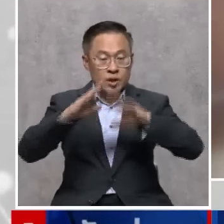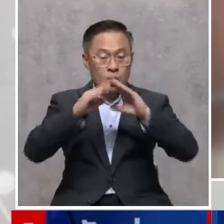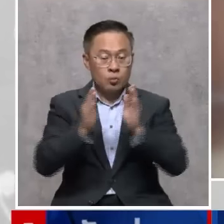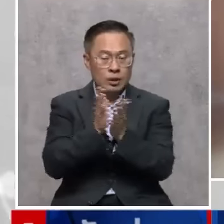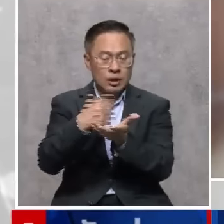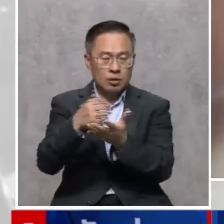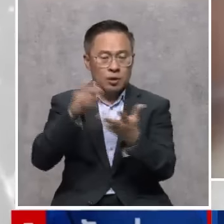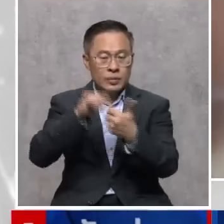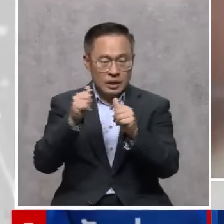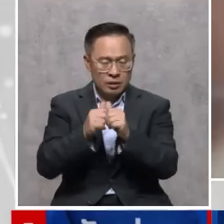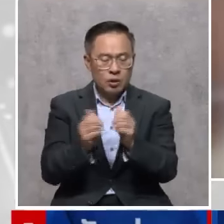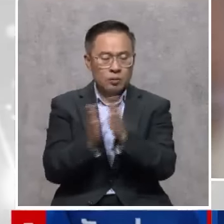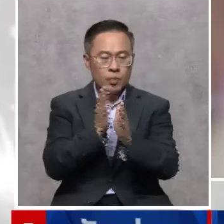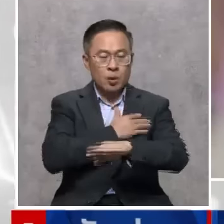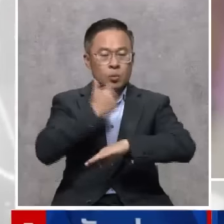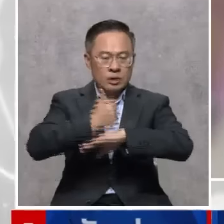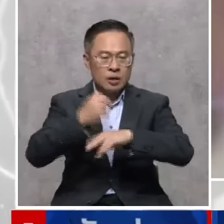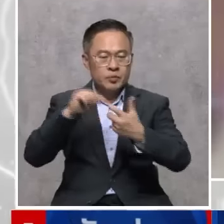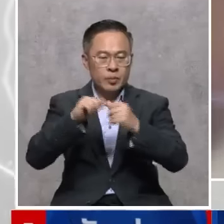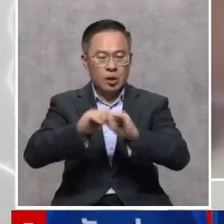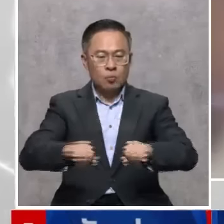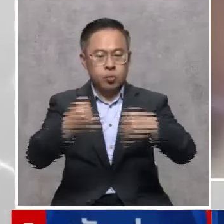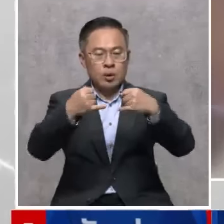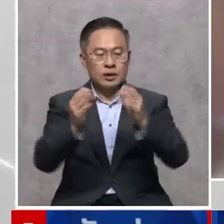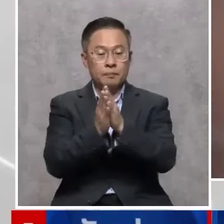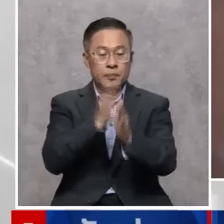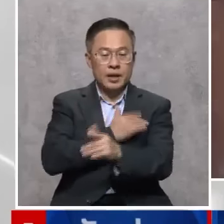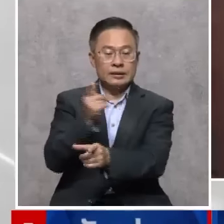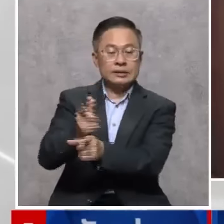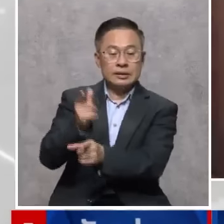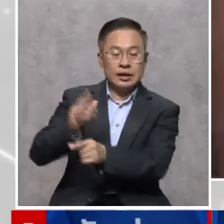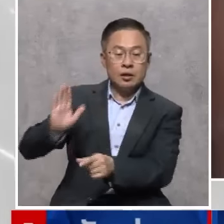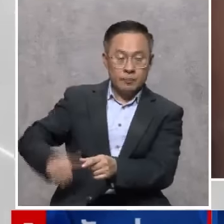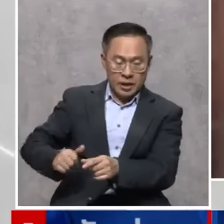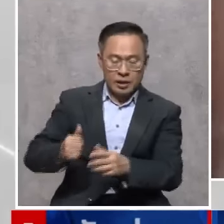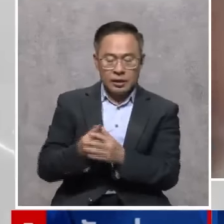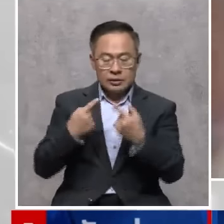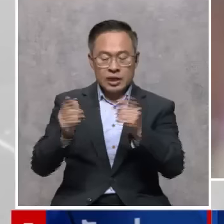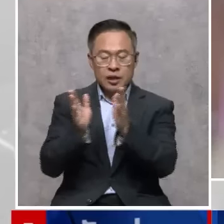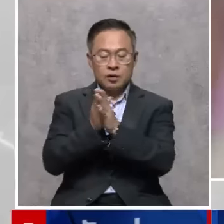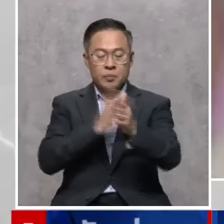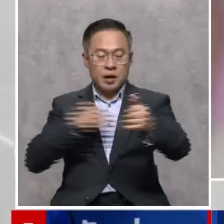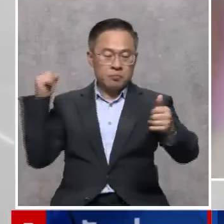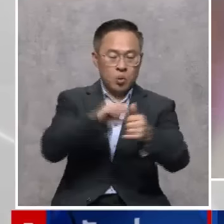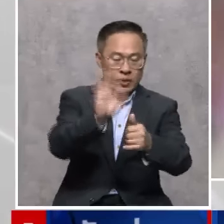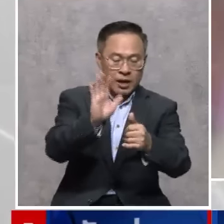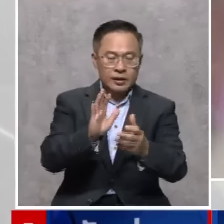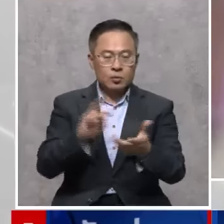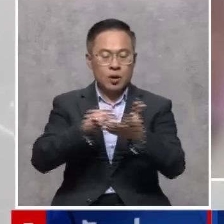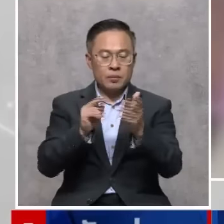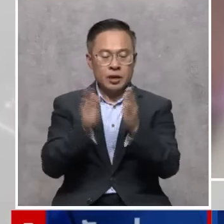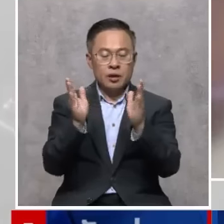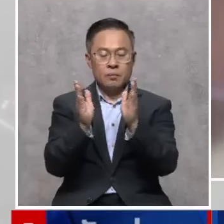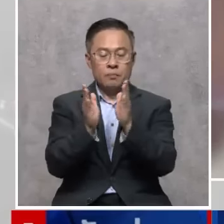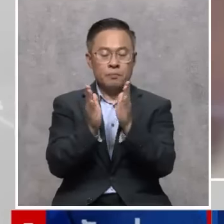ณีที่สมภารเนี่ยมีปัญหาบางอย่างกับพระในวัดการทำร้ายสุนัขเหมือนกับการตีวัวกระทบอะค่ะกระทบไปที่พระ